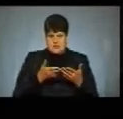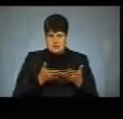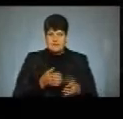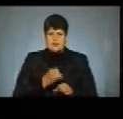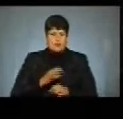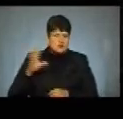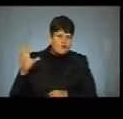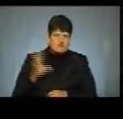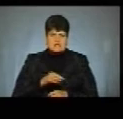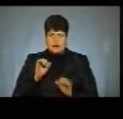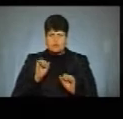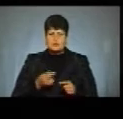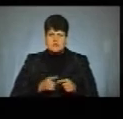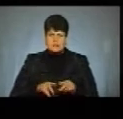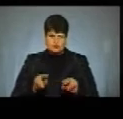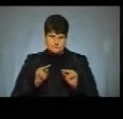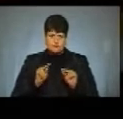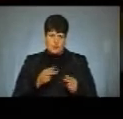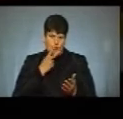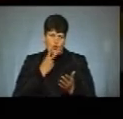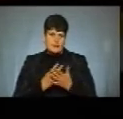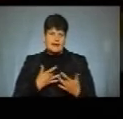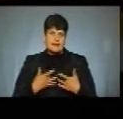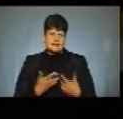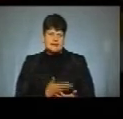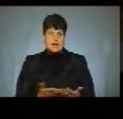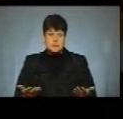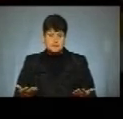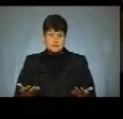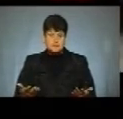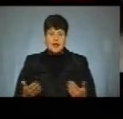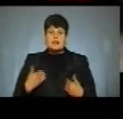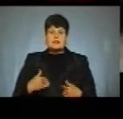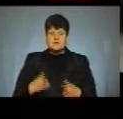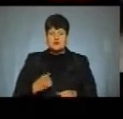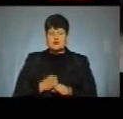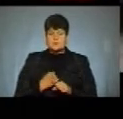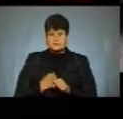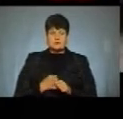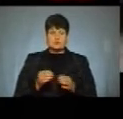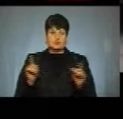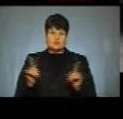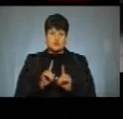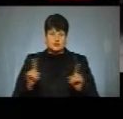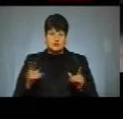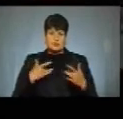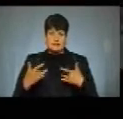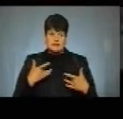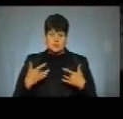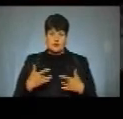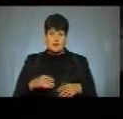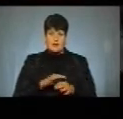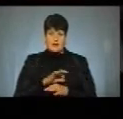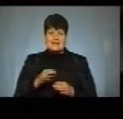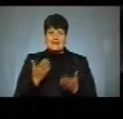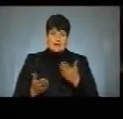все можливе, щоб це було правдоподібно і показано на сцені. Навіщо ініціювали музично-театралізований проєкт «Якби не війна»,